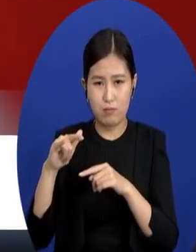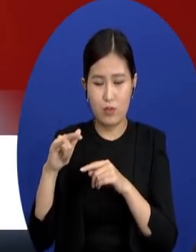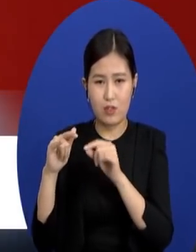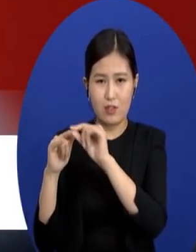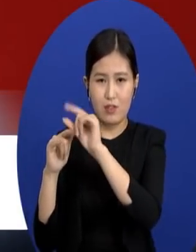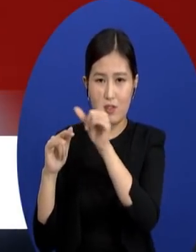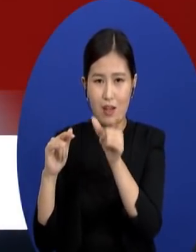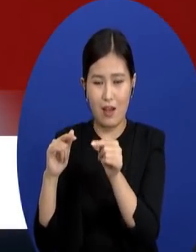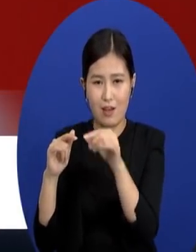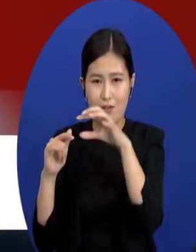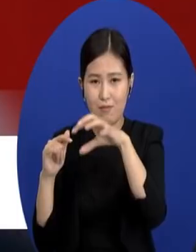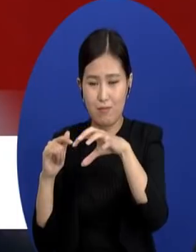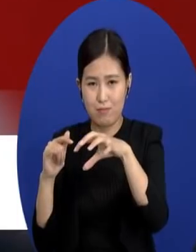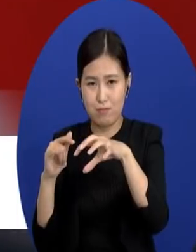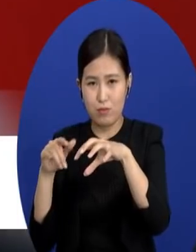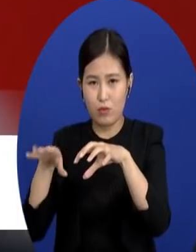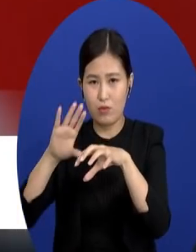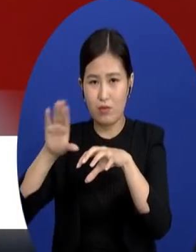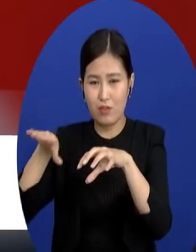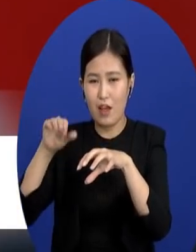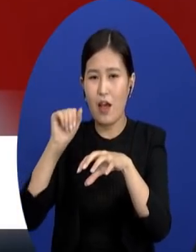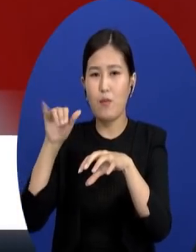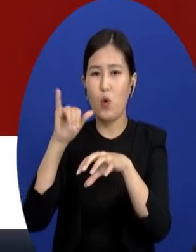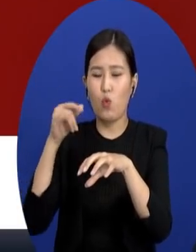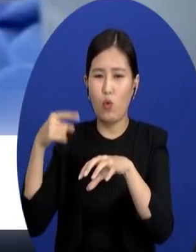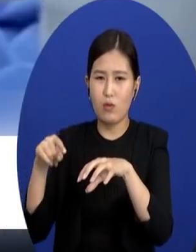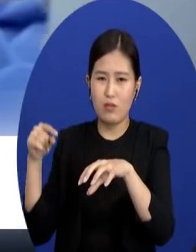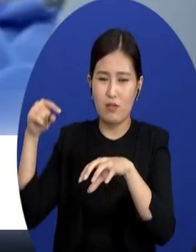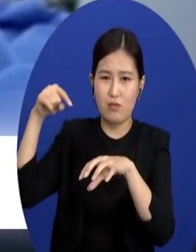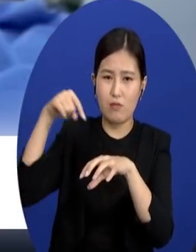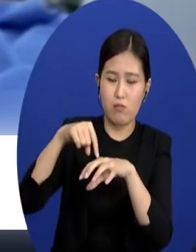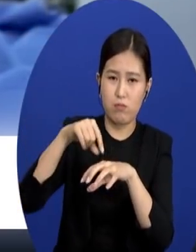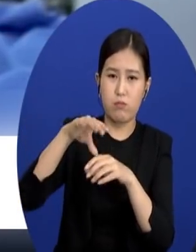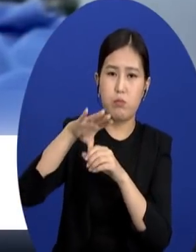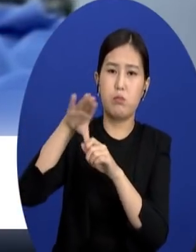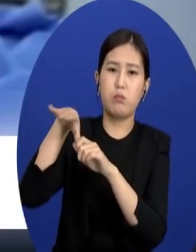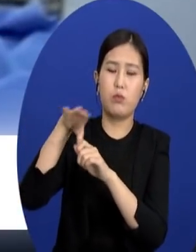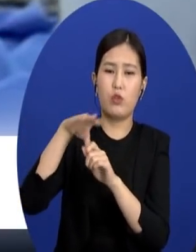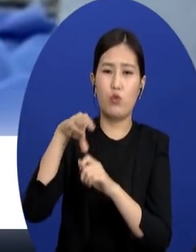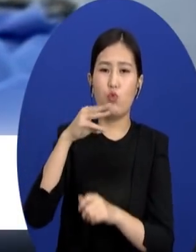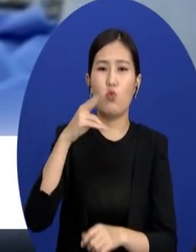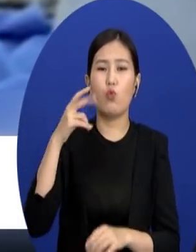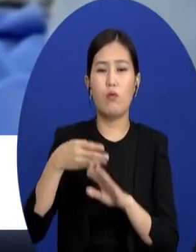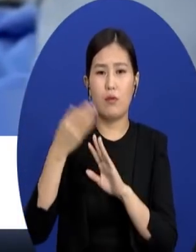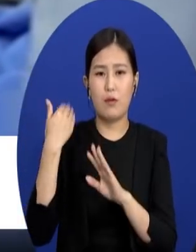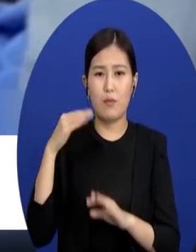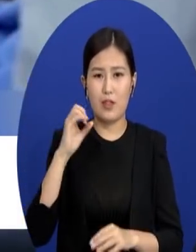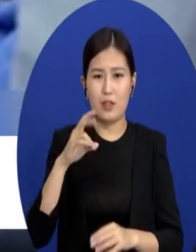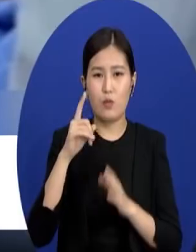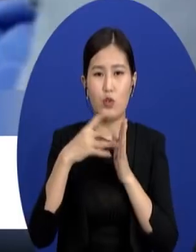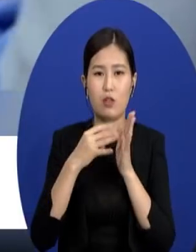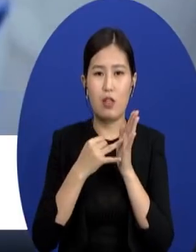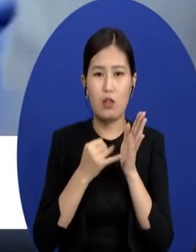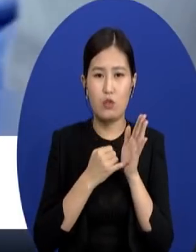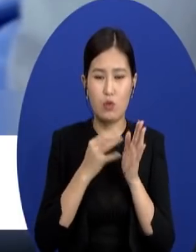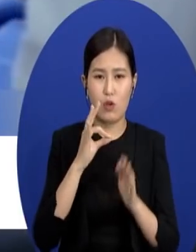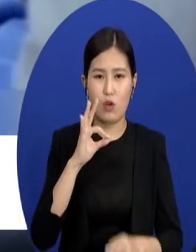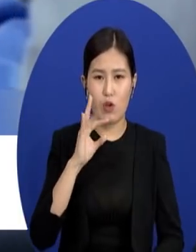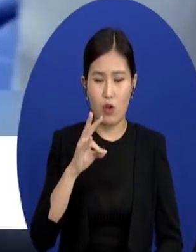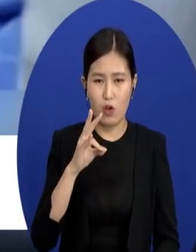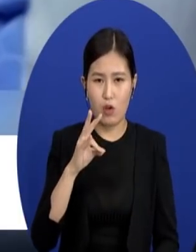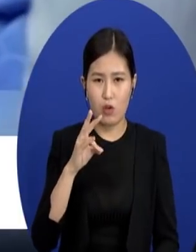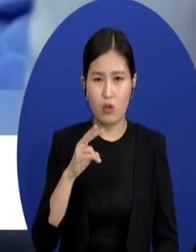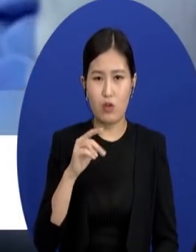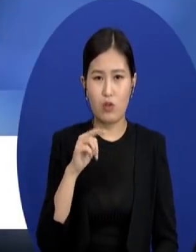сарны гадаргуу дээр зоож үлдээсэн түүхтэй юм а. Хамгийн сүүлд 1976 онд хуучнаар зөвлөлт холбоот улс Луна